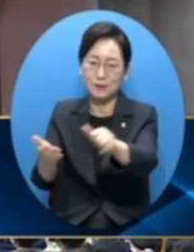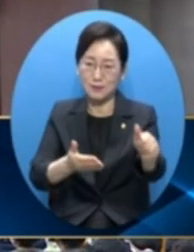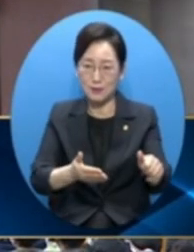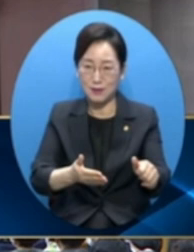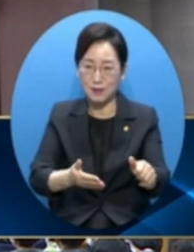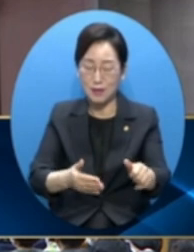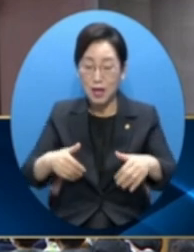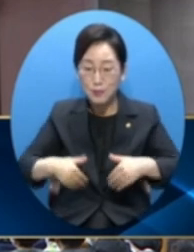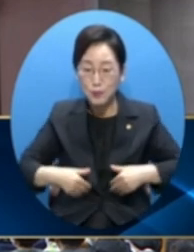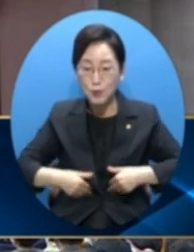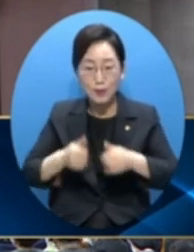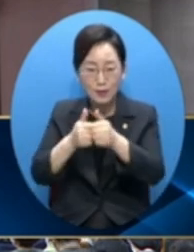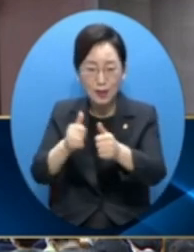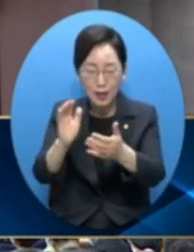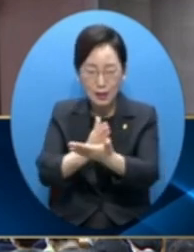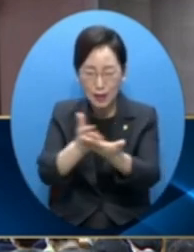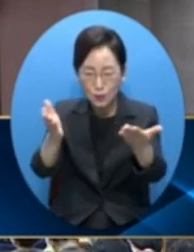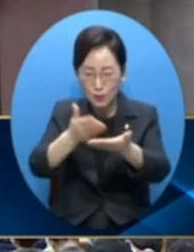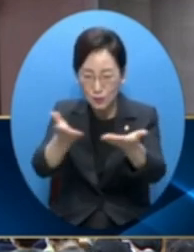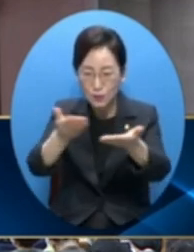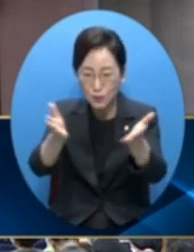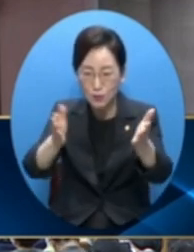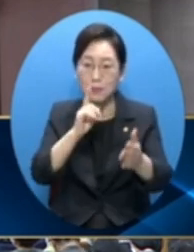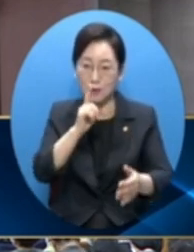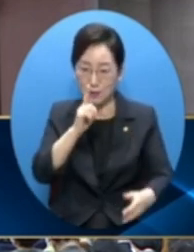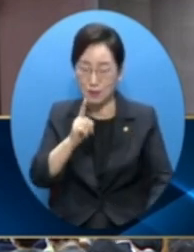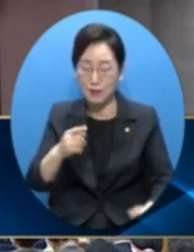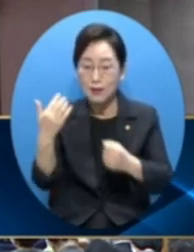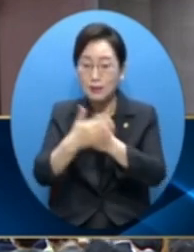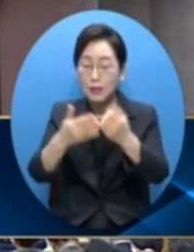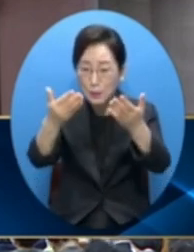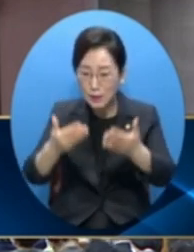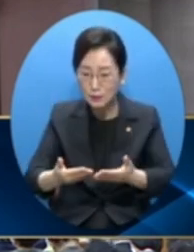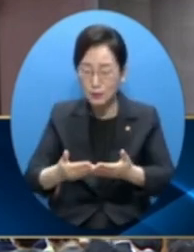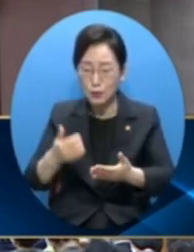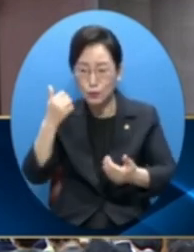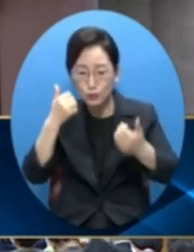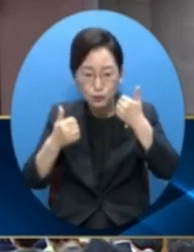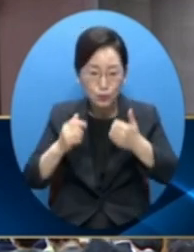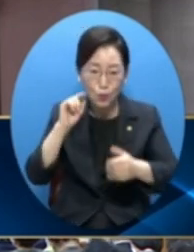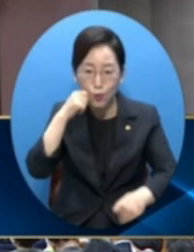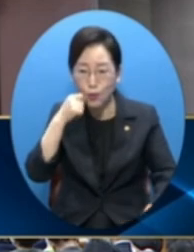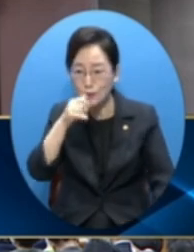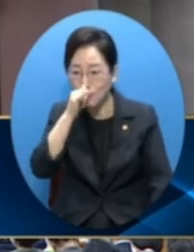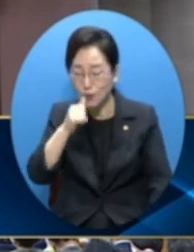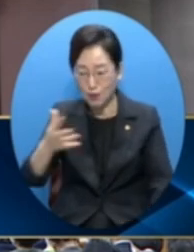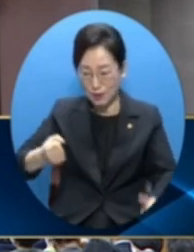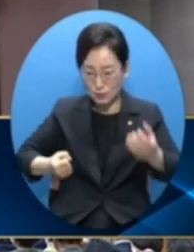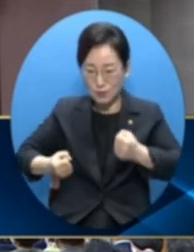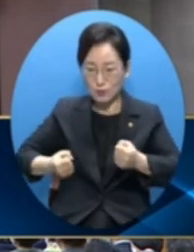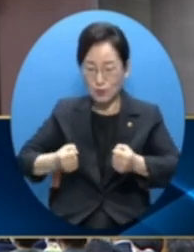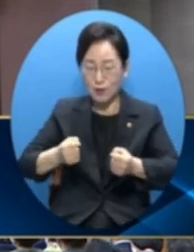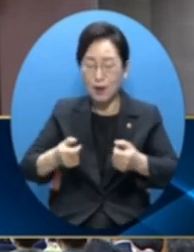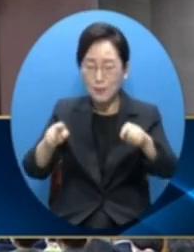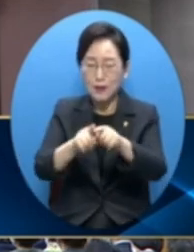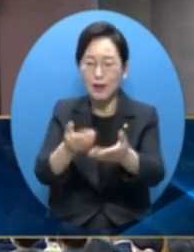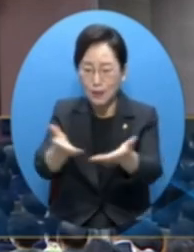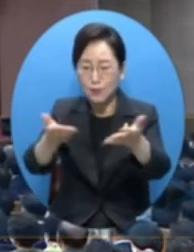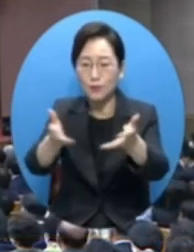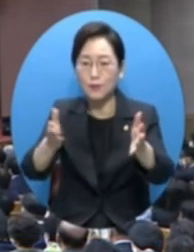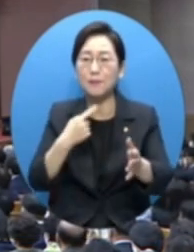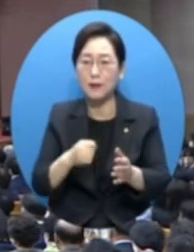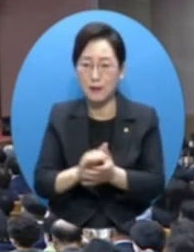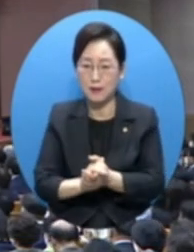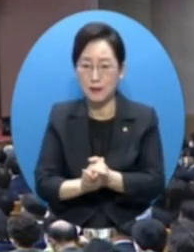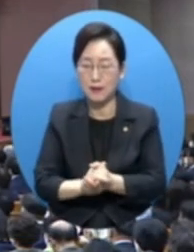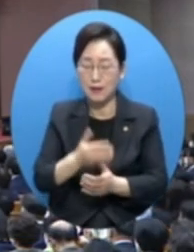보니까 필요를 따라 나누어 주었다고 말씀합니다. 은혜 받은 사람이 너도 나도 어려운 사람 돕께서 가진 것을 가지고 나와서 함께 나누었습니다. 사도행전